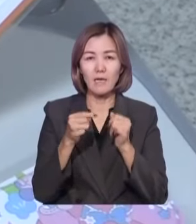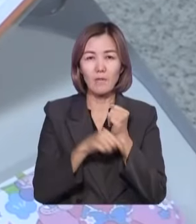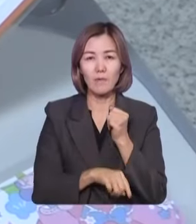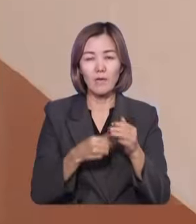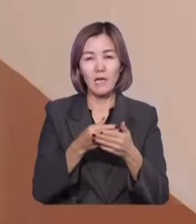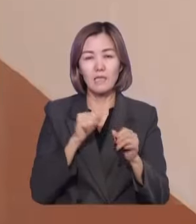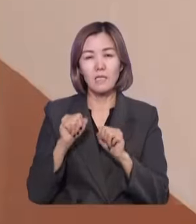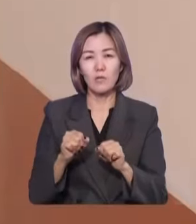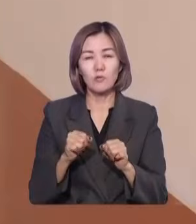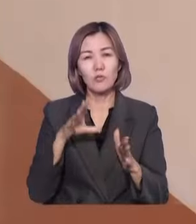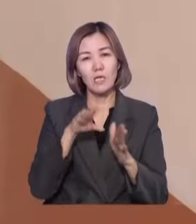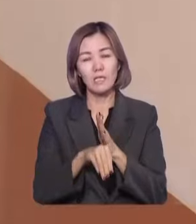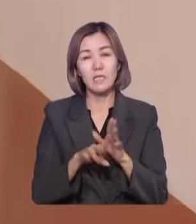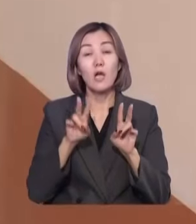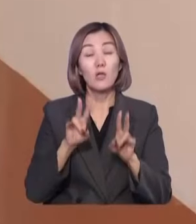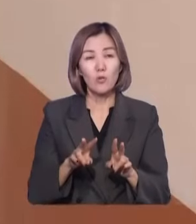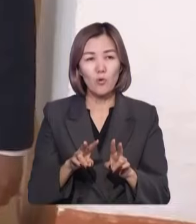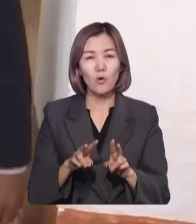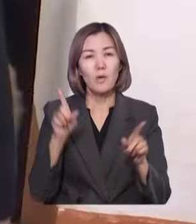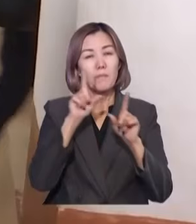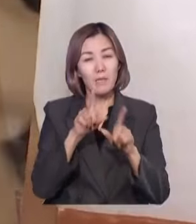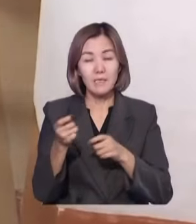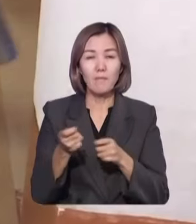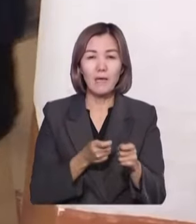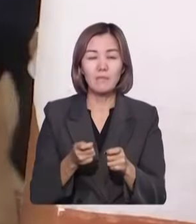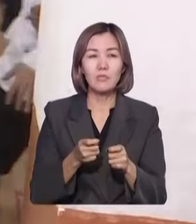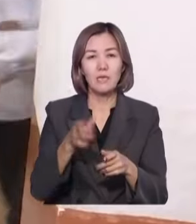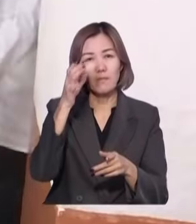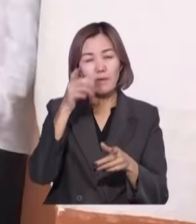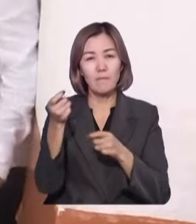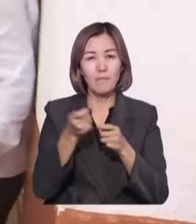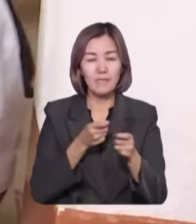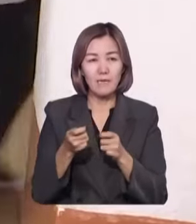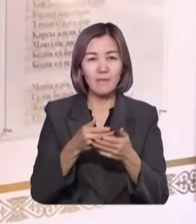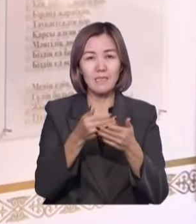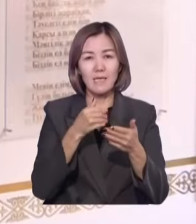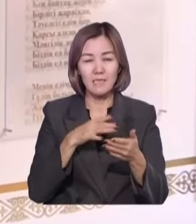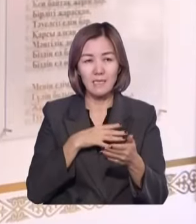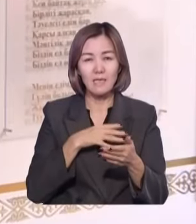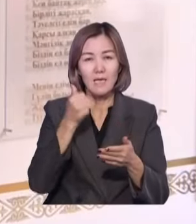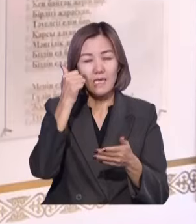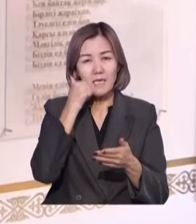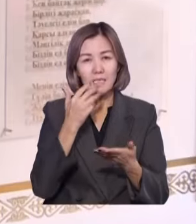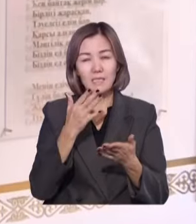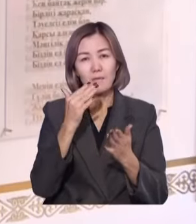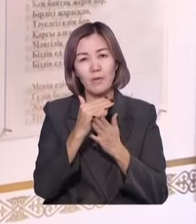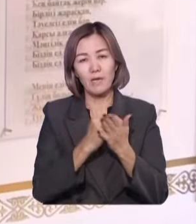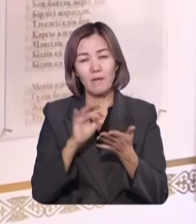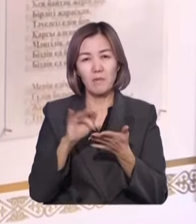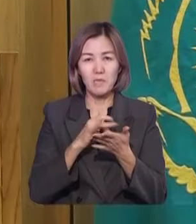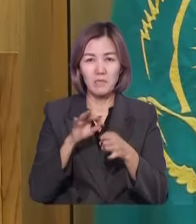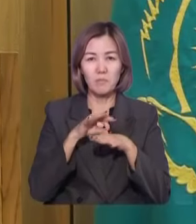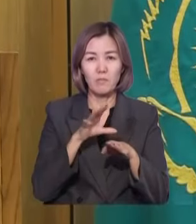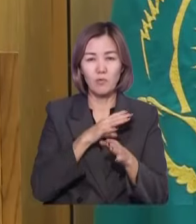бойынша енгізілді. Бірақ соған қарамастан мектеп әкімшілігі білім басқармасы анықтағанға дейін ескі жүйемен есеп жүргізіп